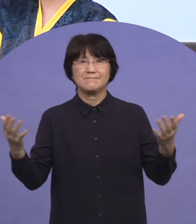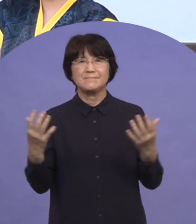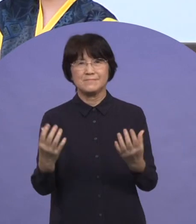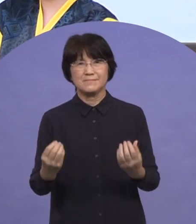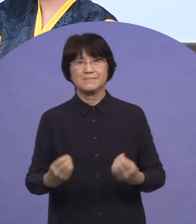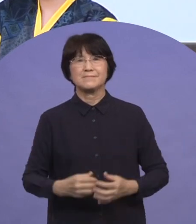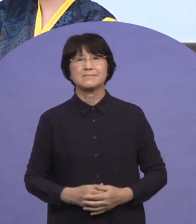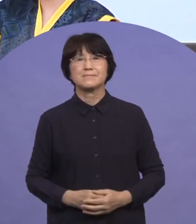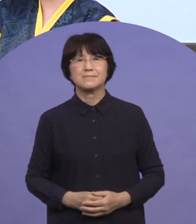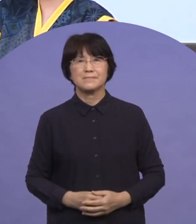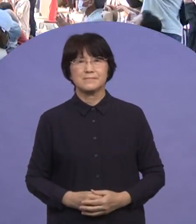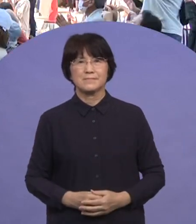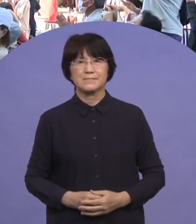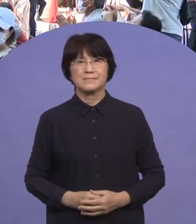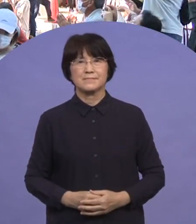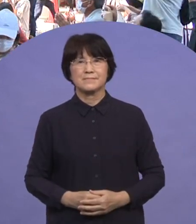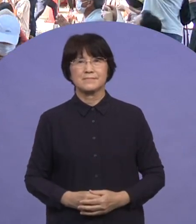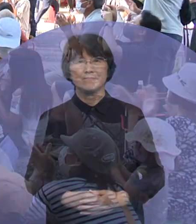いました。